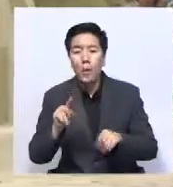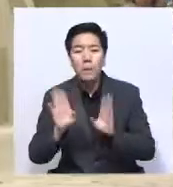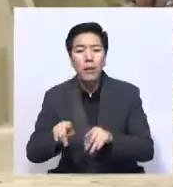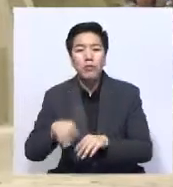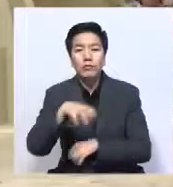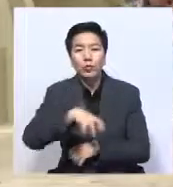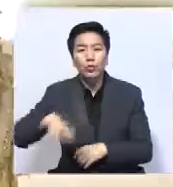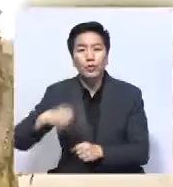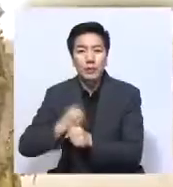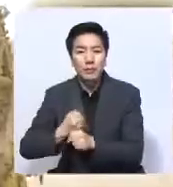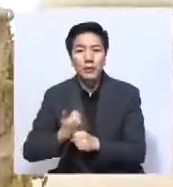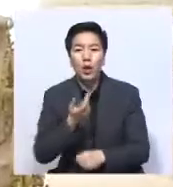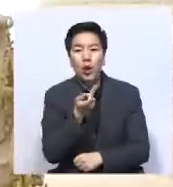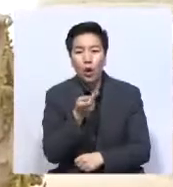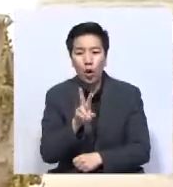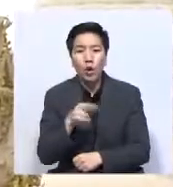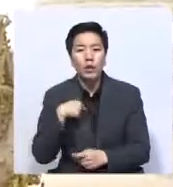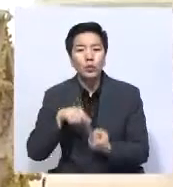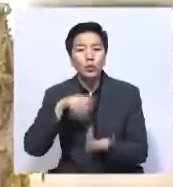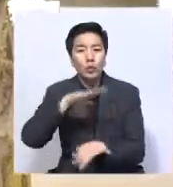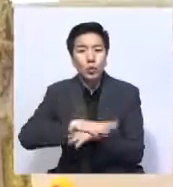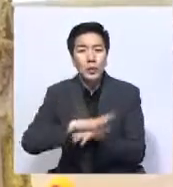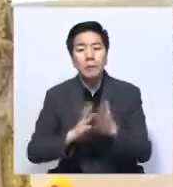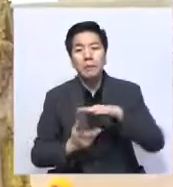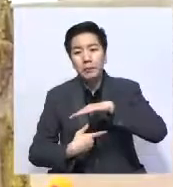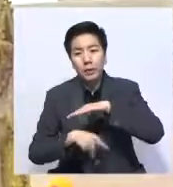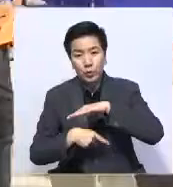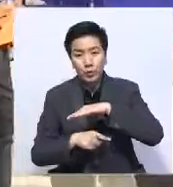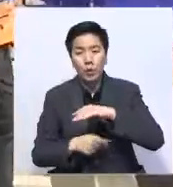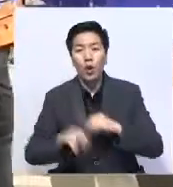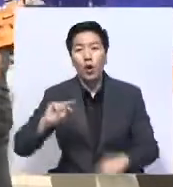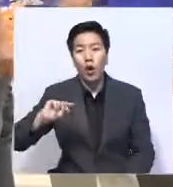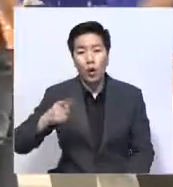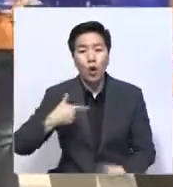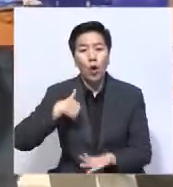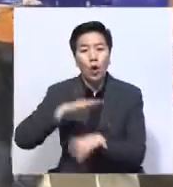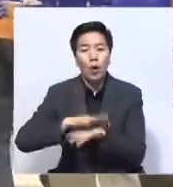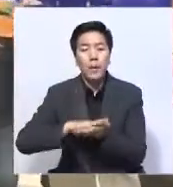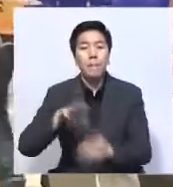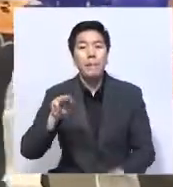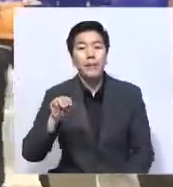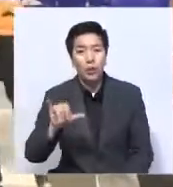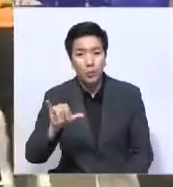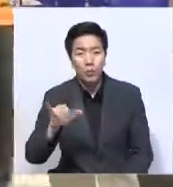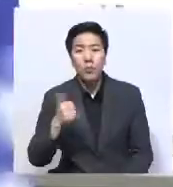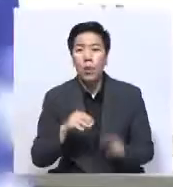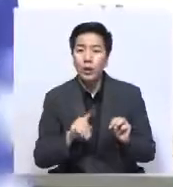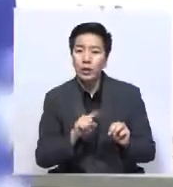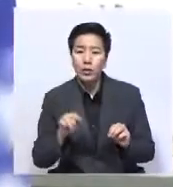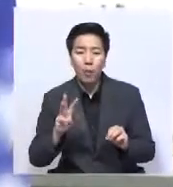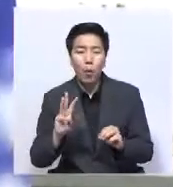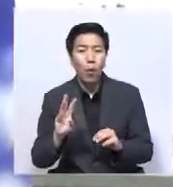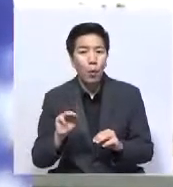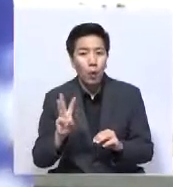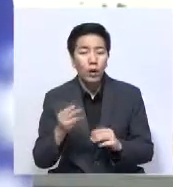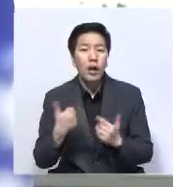ประเภทหน่วยงานประเภทคอโรงเรียนระดับประถมประเภทงอโรงเรียนระดับมัธยมประเภทจอชมร